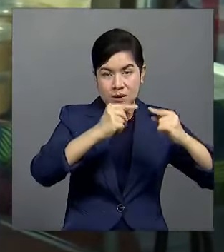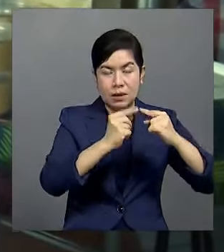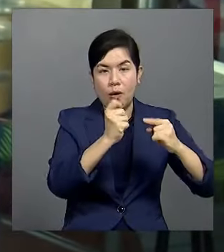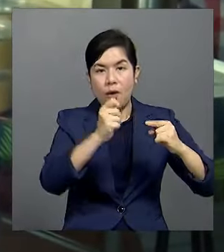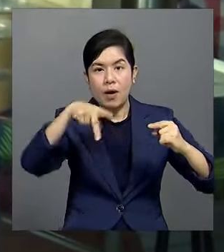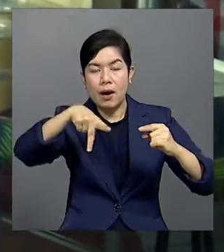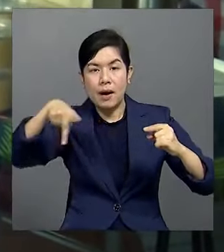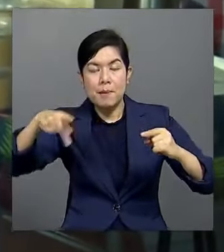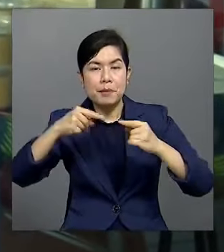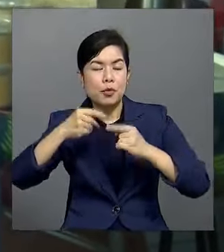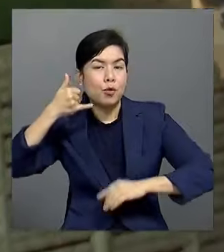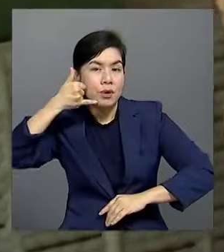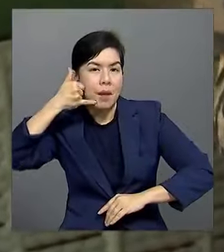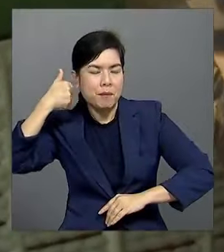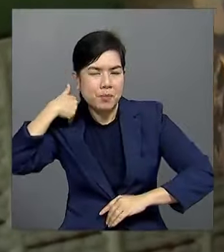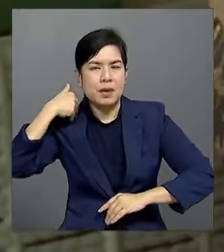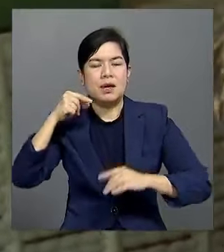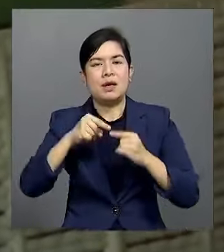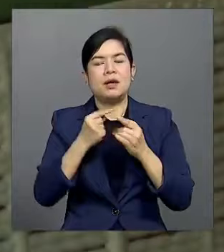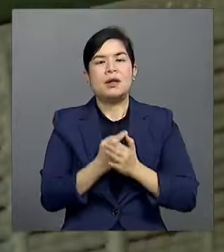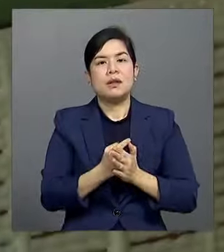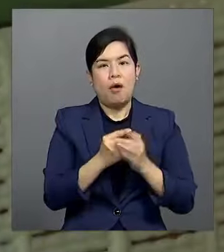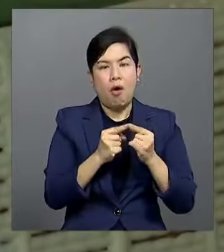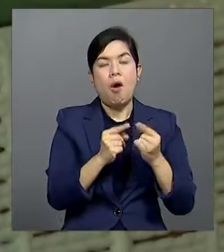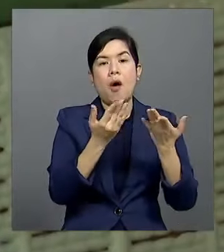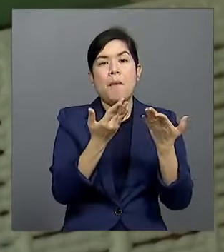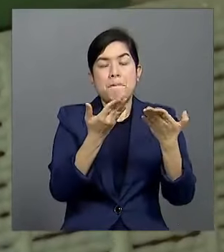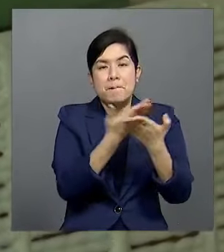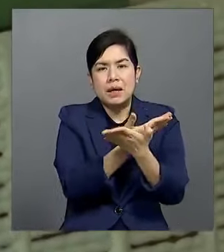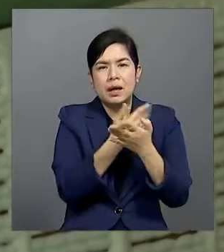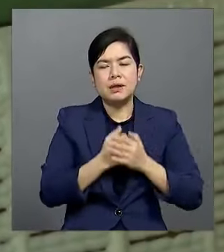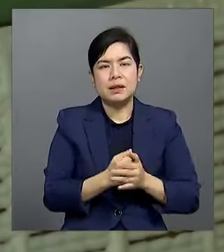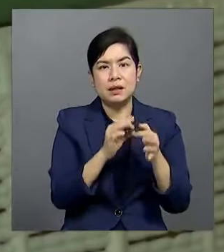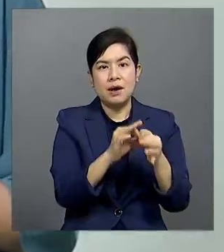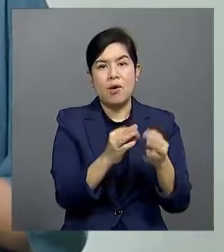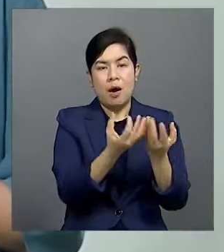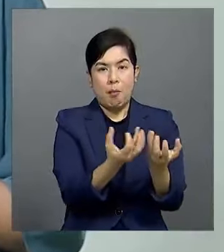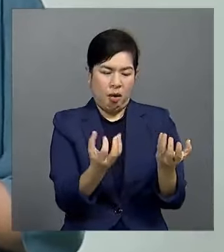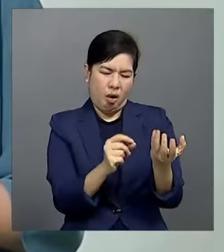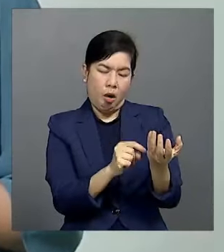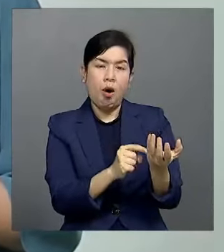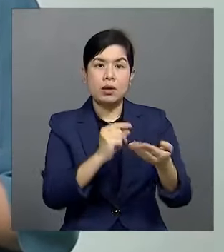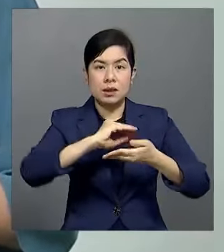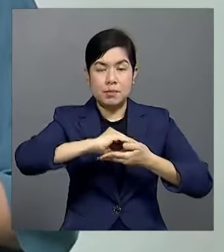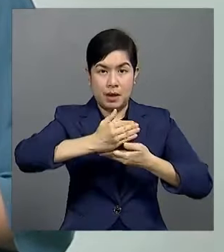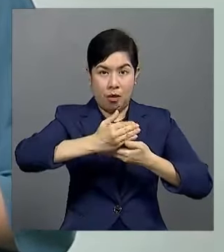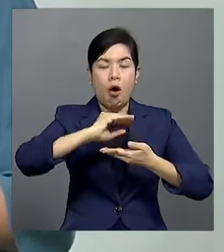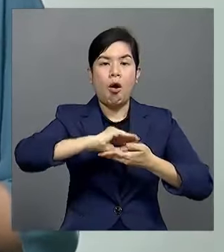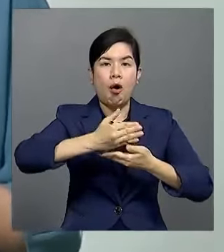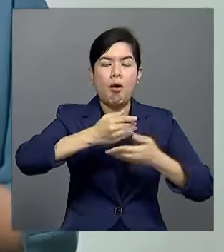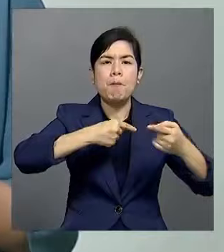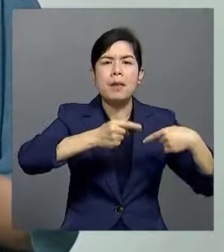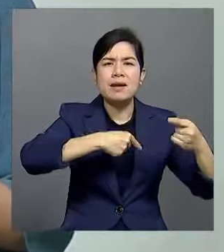าหารในการที่จะเปลี่ยนบรรจุภัณฑ์ถ้ายังเลี่ยงพลาสติกไม่ได้ก็เป็นขอให้เป็นประเภทที่มันรีไซเคิล